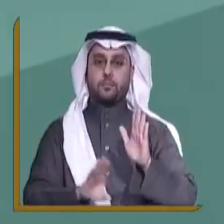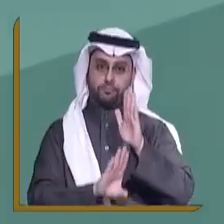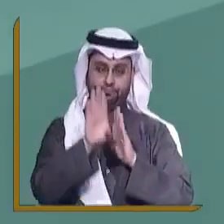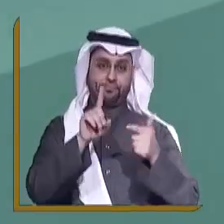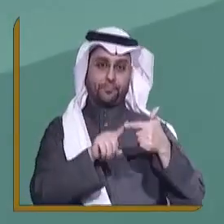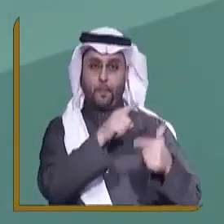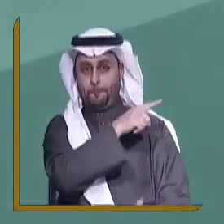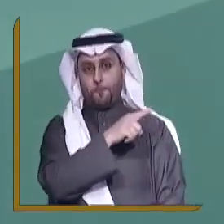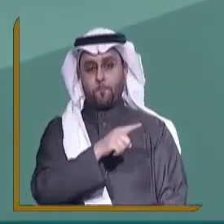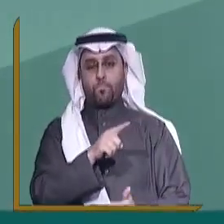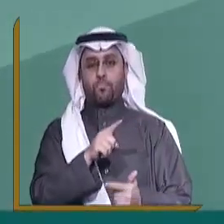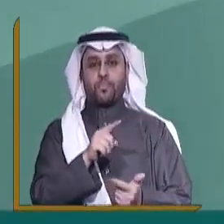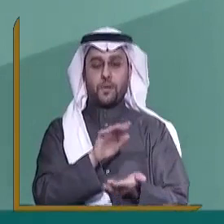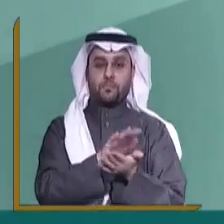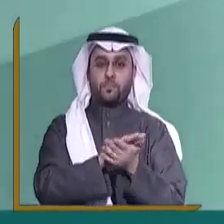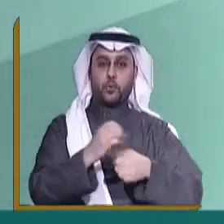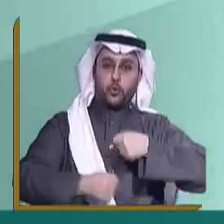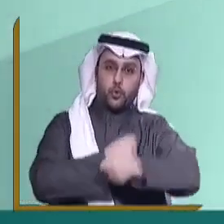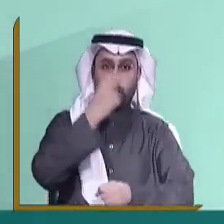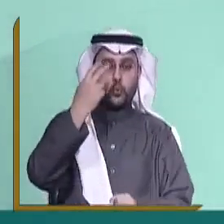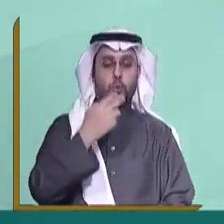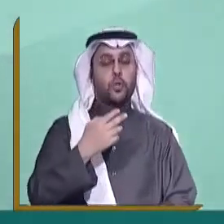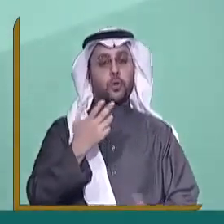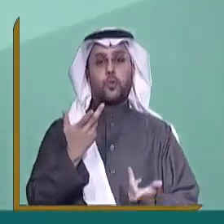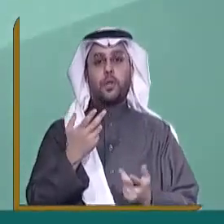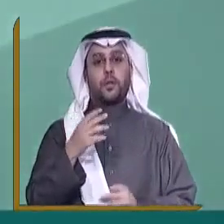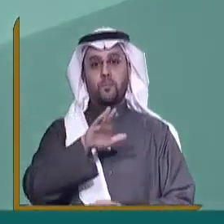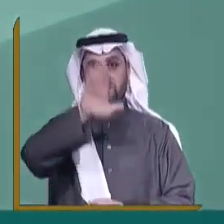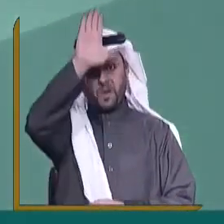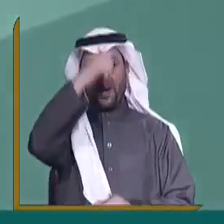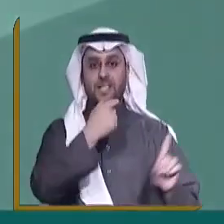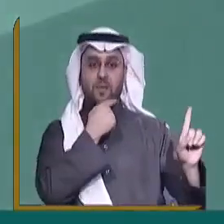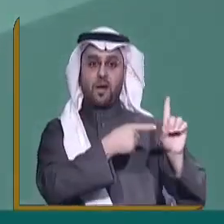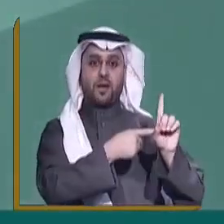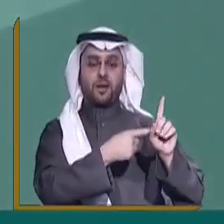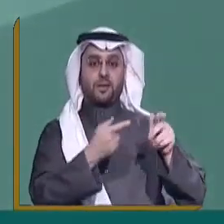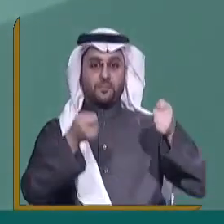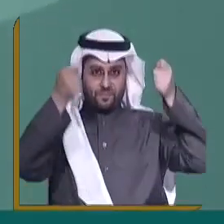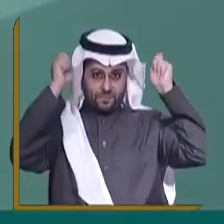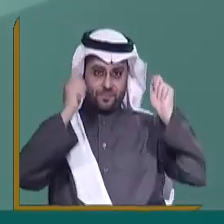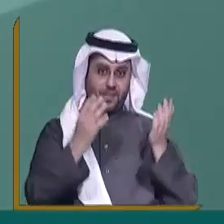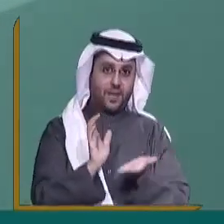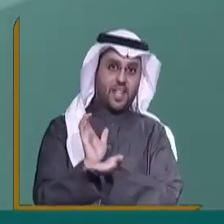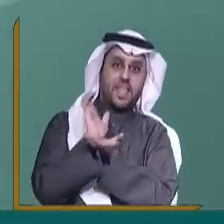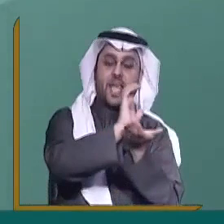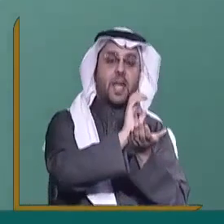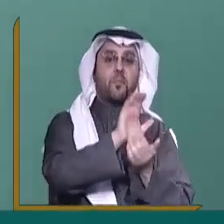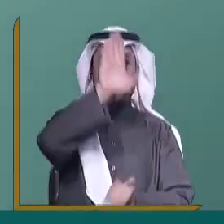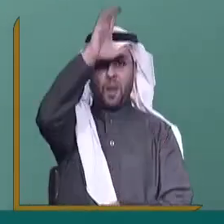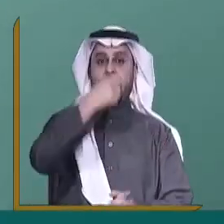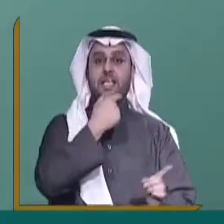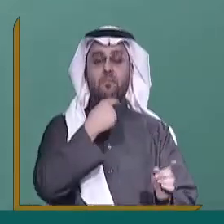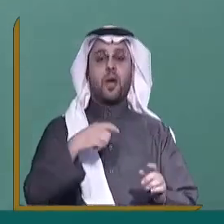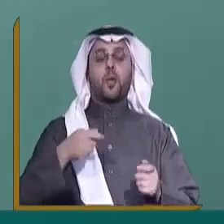العليا تقديرا لخدماته الجليله لامن المجتمع العربي منح خادم الحرمين الش وسام